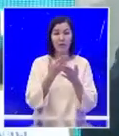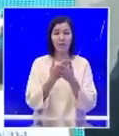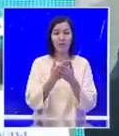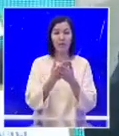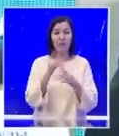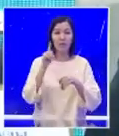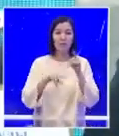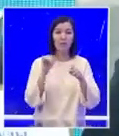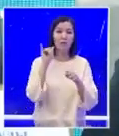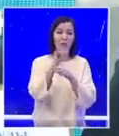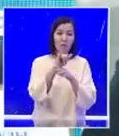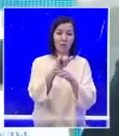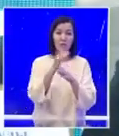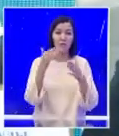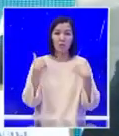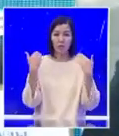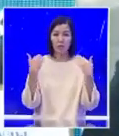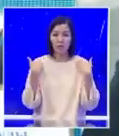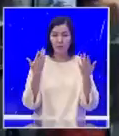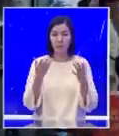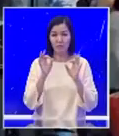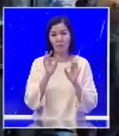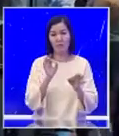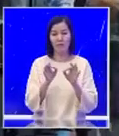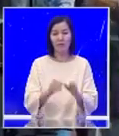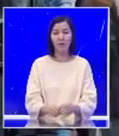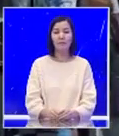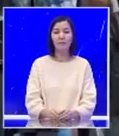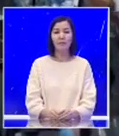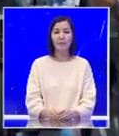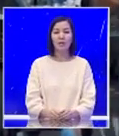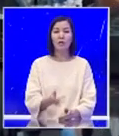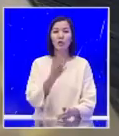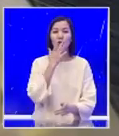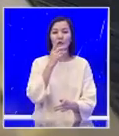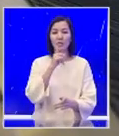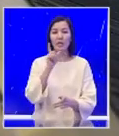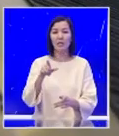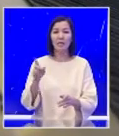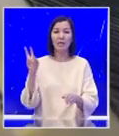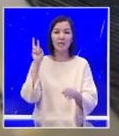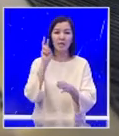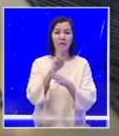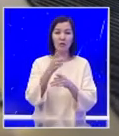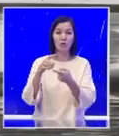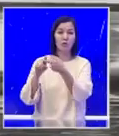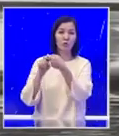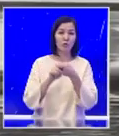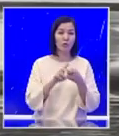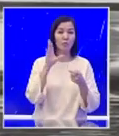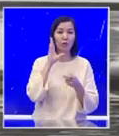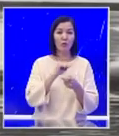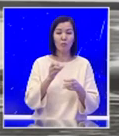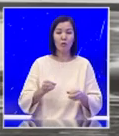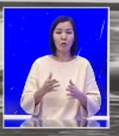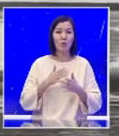отыратын болса, бірін құттықтап жатса, ода тұрған ештеңе жоқ қой деп ойлаймыз. Вирусты шетелден келетін туристер мен отандастарымыз жұқтырып келуі мүмкін деген үлкен